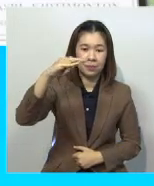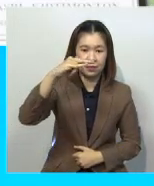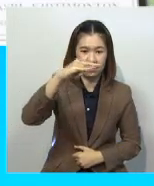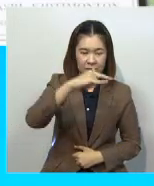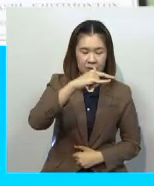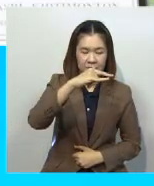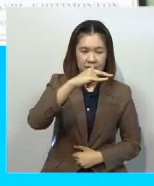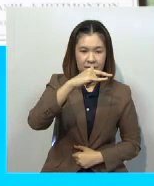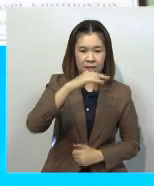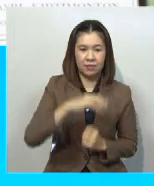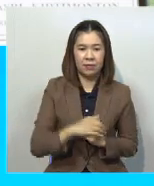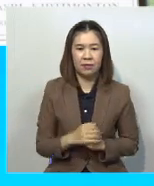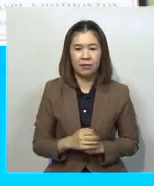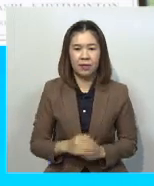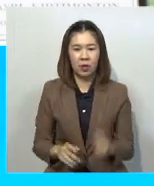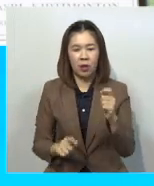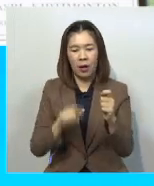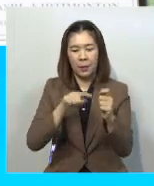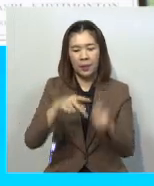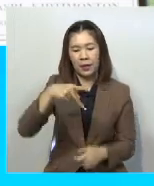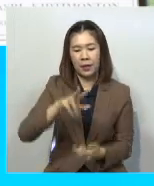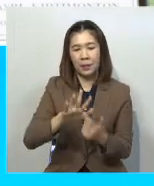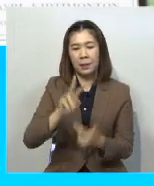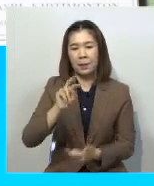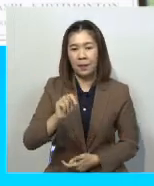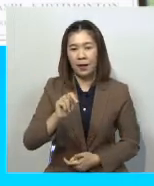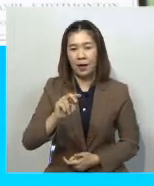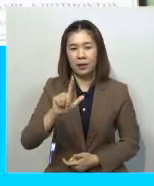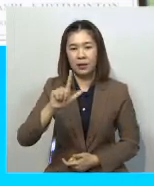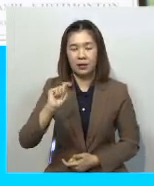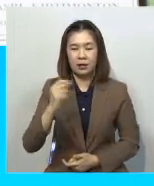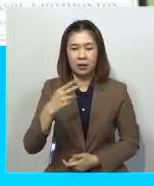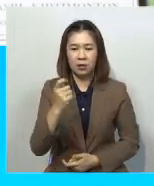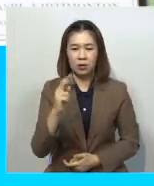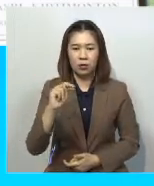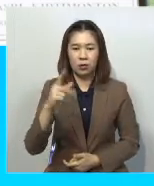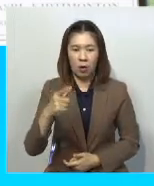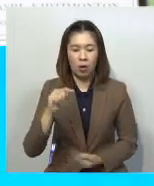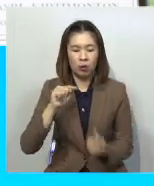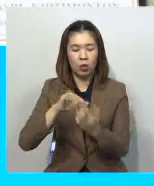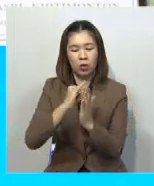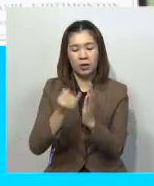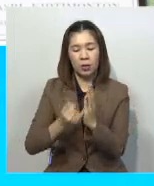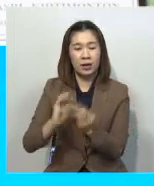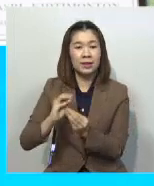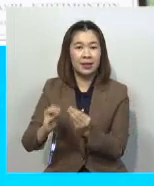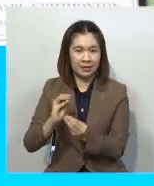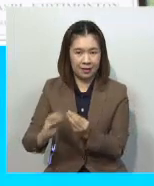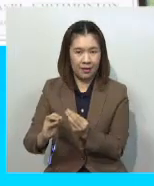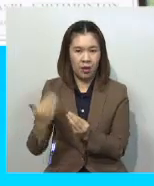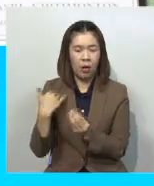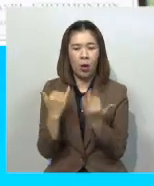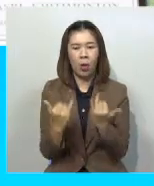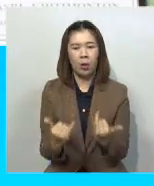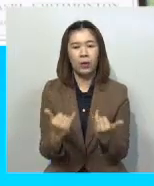เฉียงใต้ของอำเภอพันทองไปในแนวของอำเภอเมืองจังหวัดฉะเชิงเทรานะครับเนื่องจากวันนี้เป็น